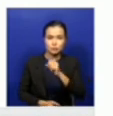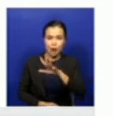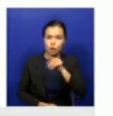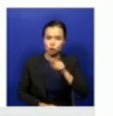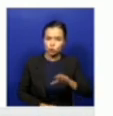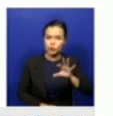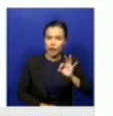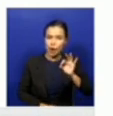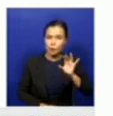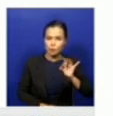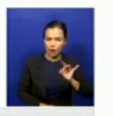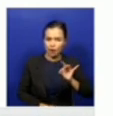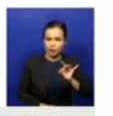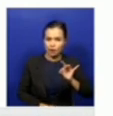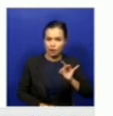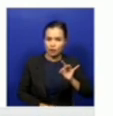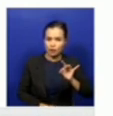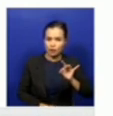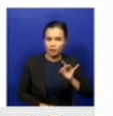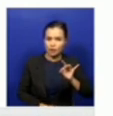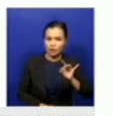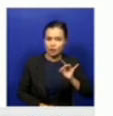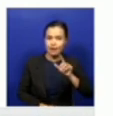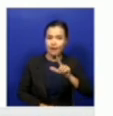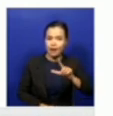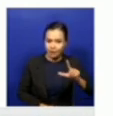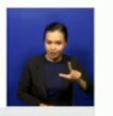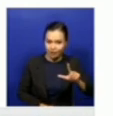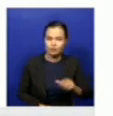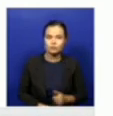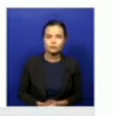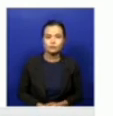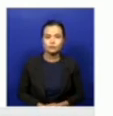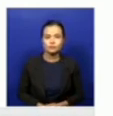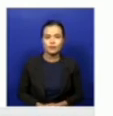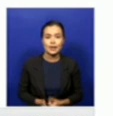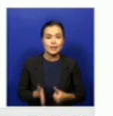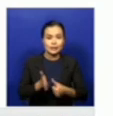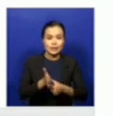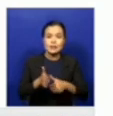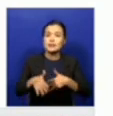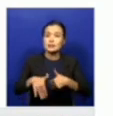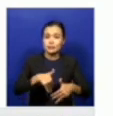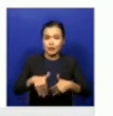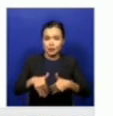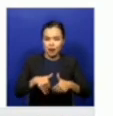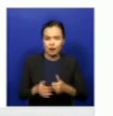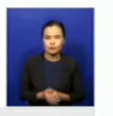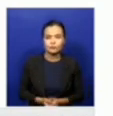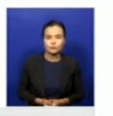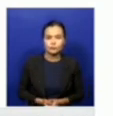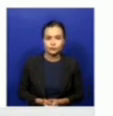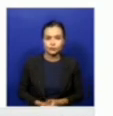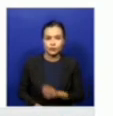15.98%ขออภัยฮะ 15.98 ล้านล้านบาทส่วนหนี้สาธารณะครับจะกลายเป็นร้อยละ